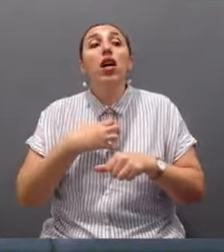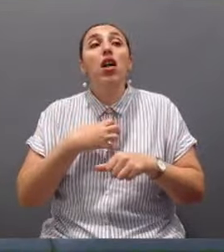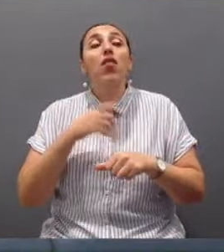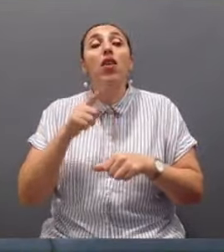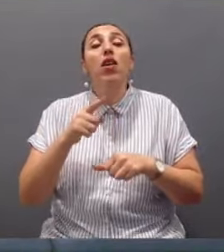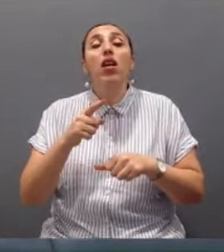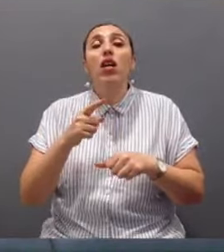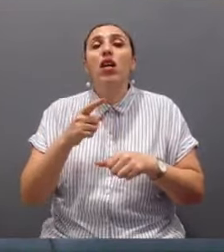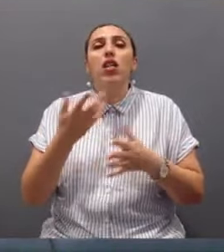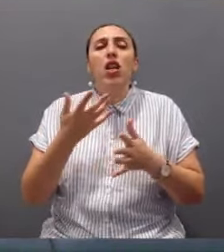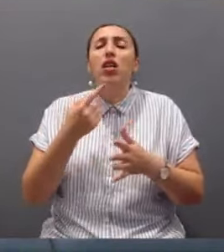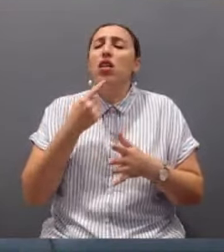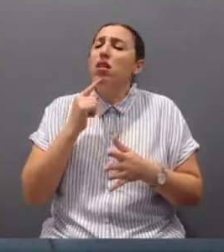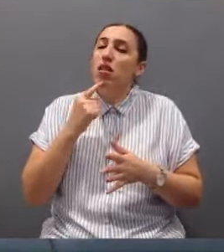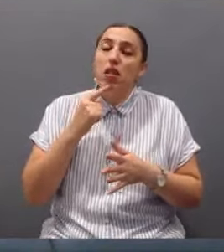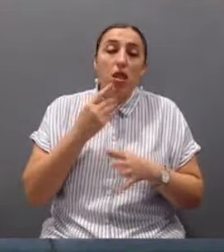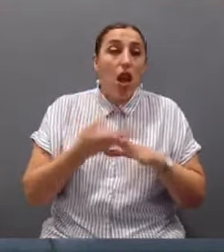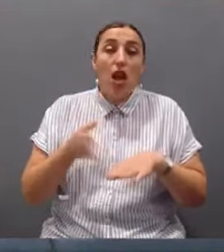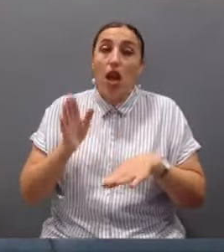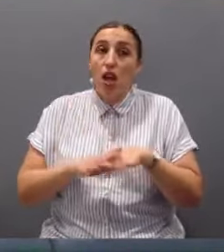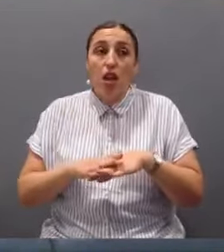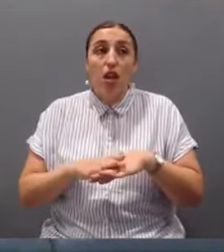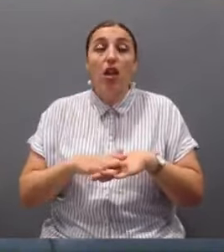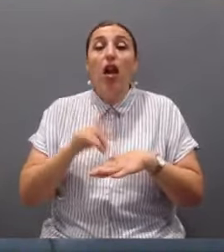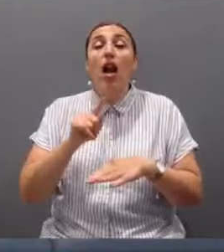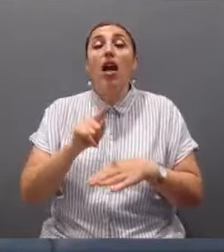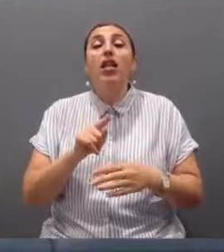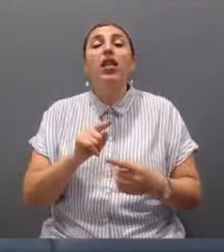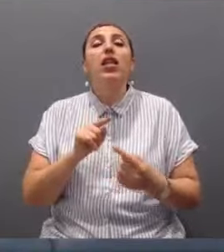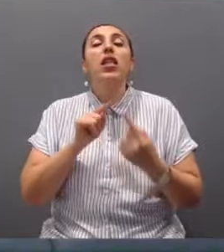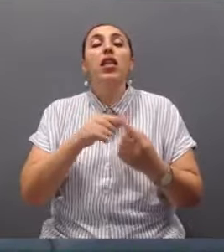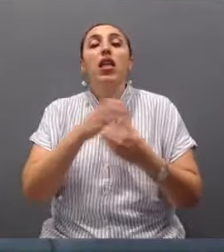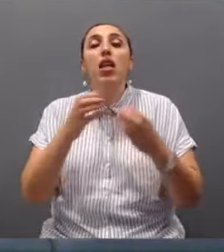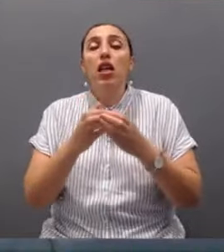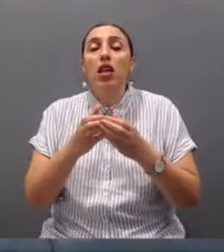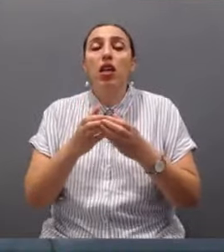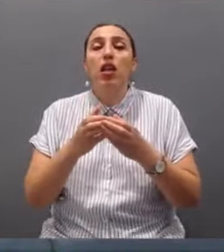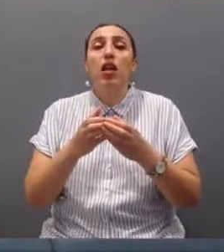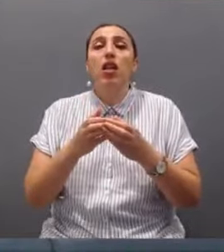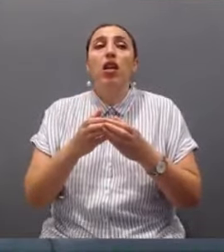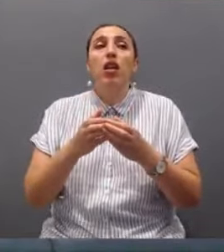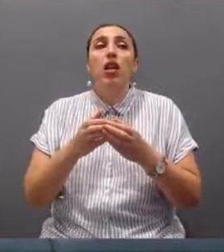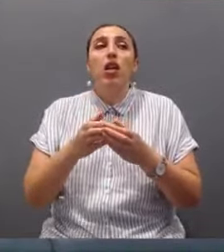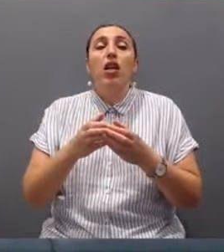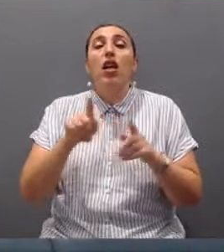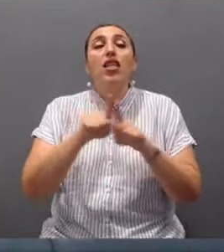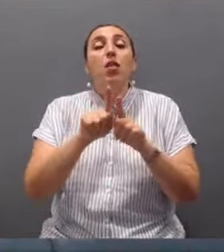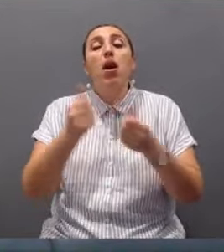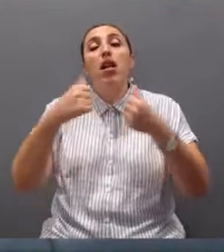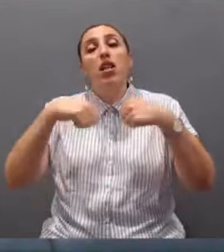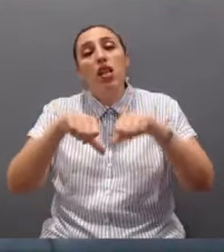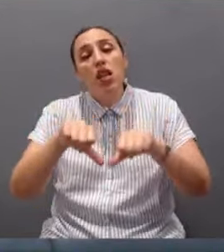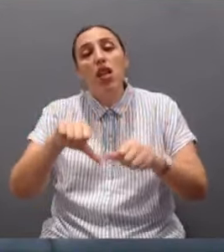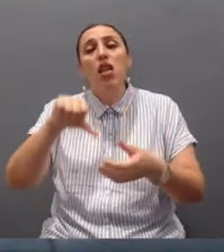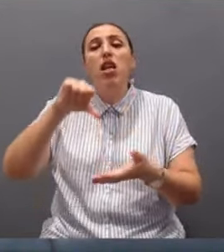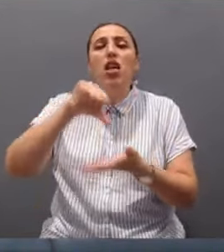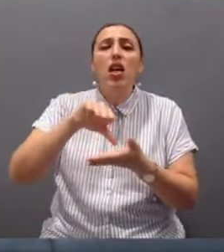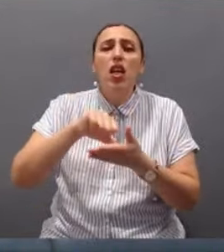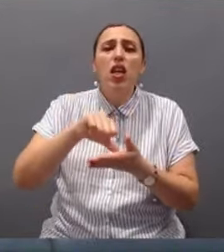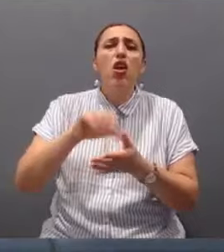նում է ծայրահեղացման եւ ծայրահեղացված ընդդիմությունը, այո, չի գալու չգիտեմ, ցենց խորհուրդներում սահմանադրություն